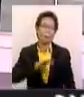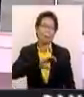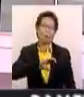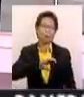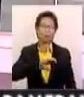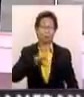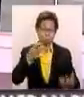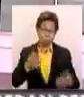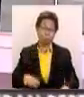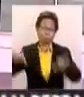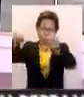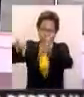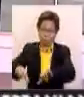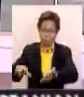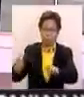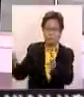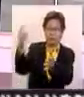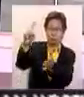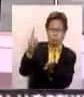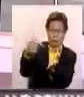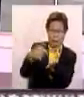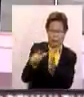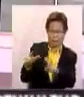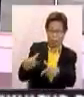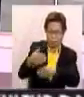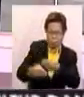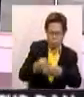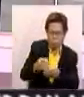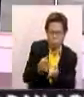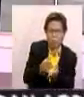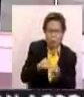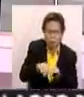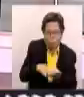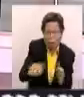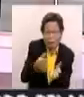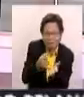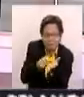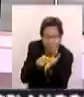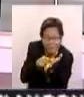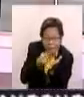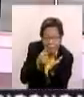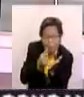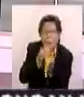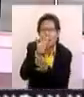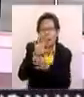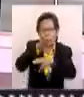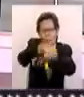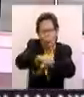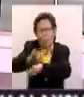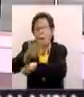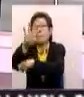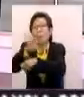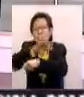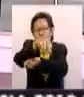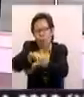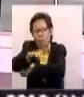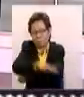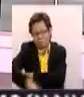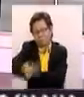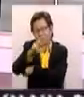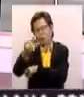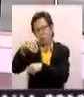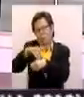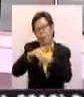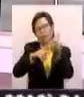Polis berjaya menumpaskan satu lagi sindiket pemprosesan dan pengedaran dadah hasil 4 serbuan berasingan di Lembah Kelang